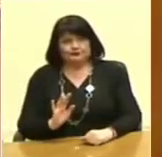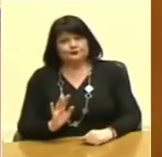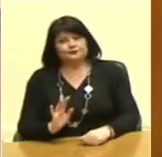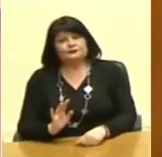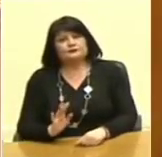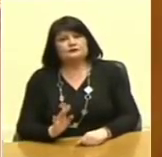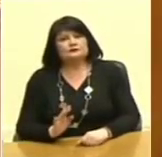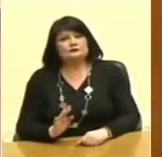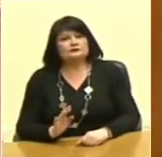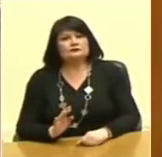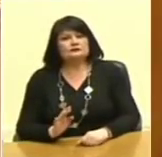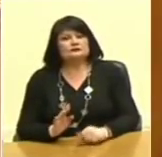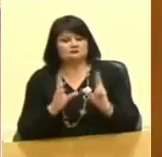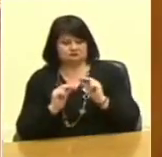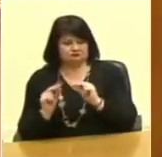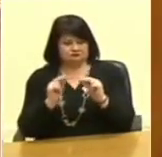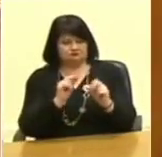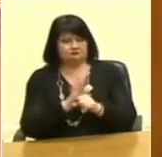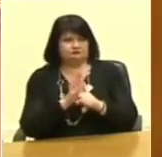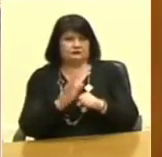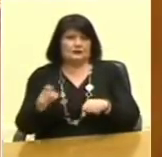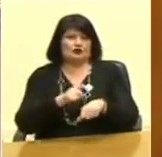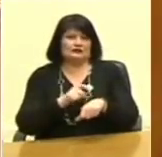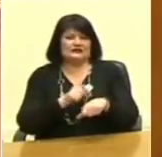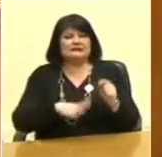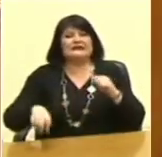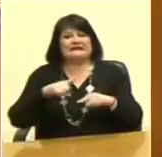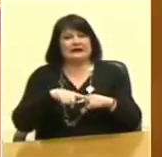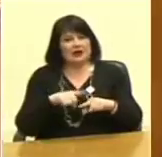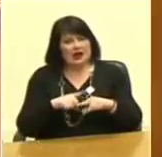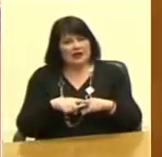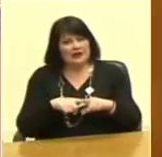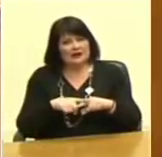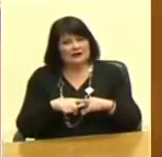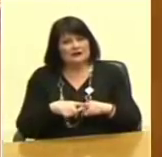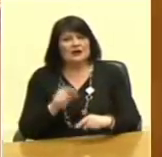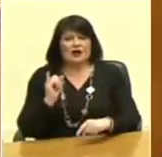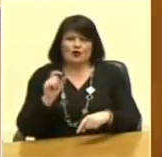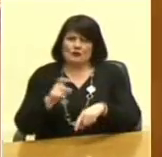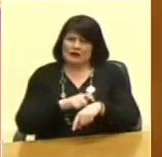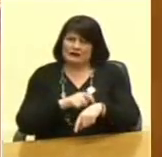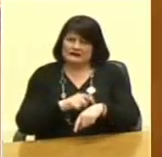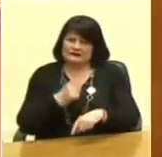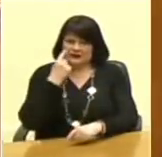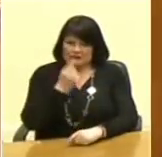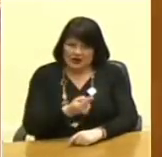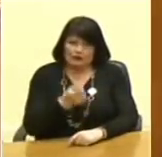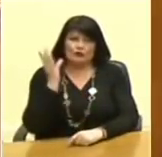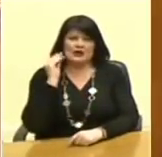δεν έχει συζητηθεί επαρκώς μέχρι τώρα στην Ελλάδα, καθώς ακόμα και τώρα, όπως είδαμε και όπως